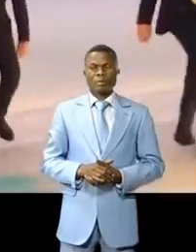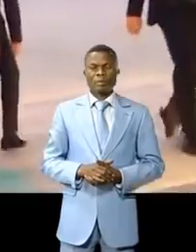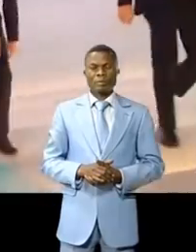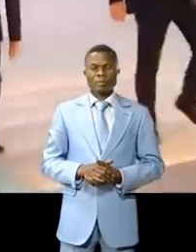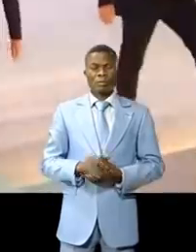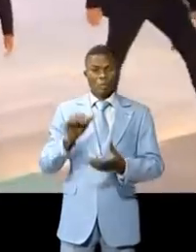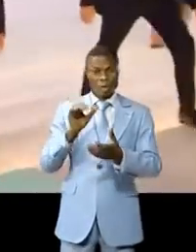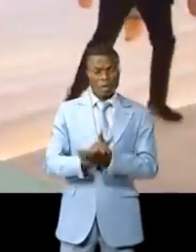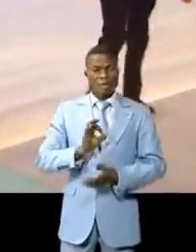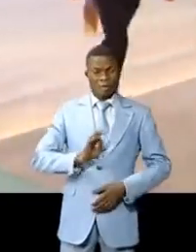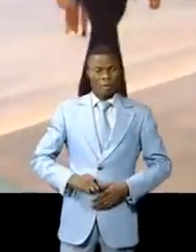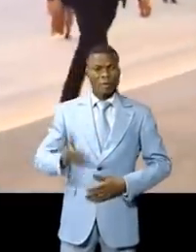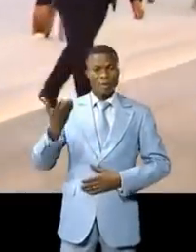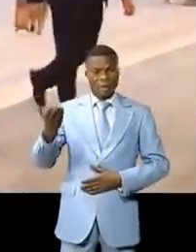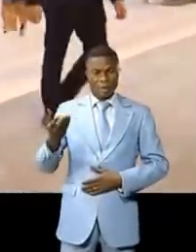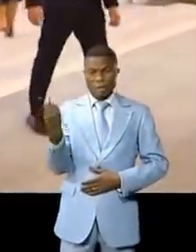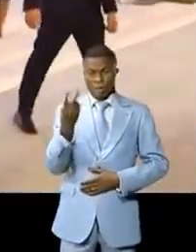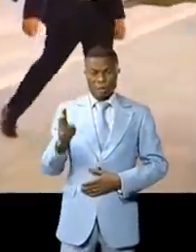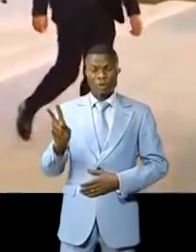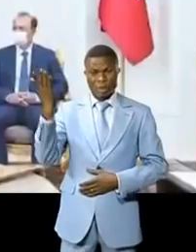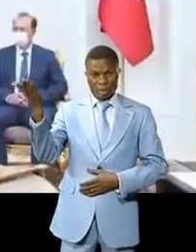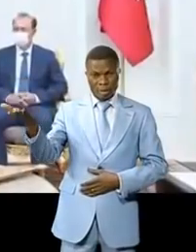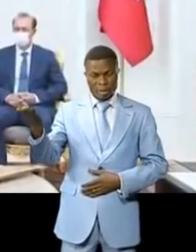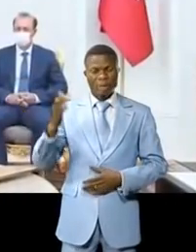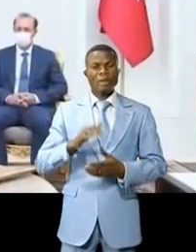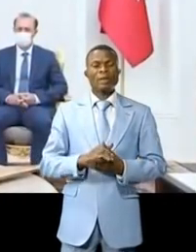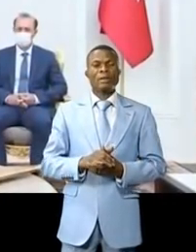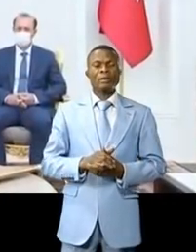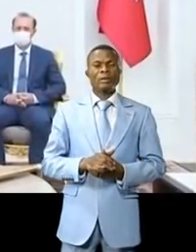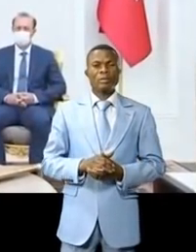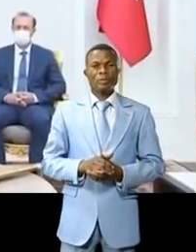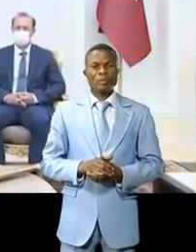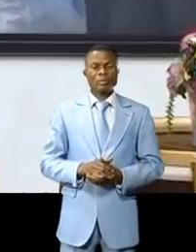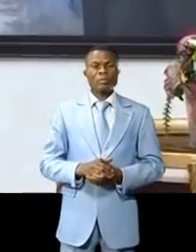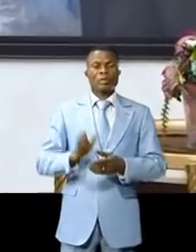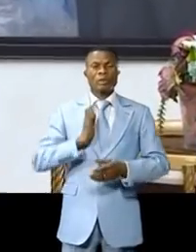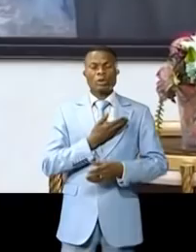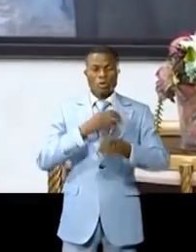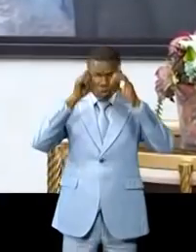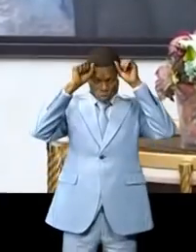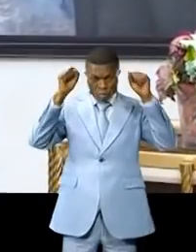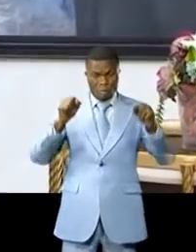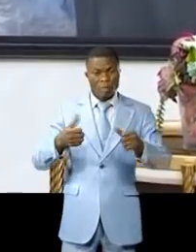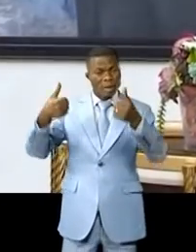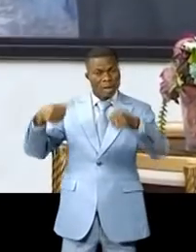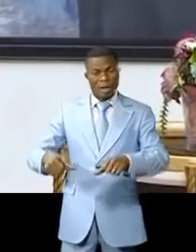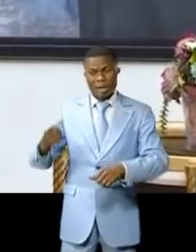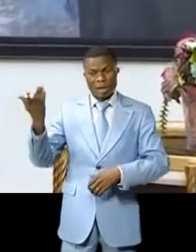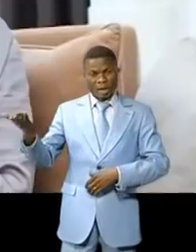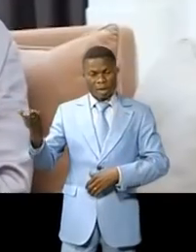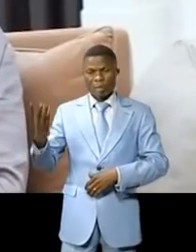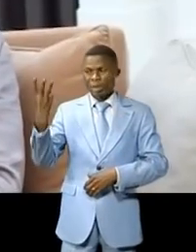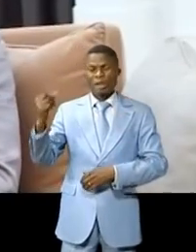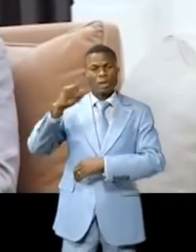accompagné de son épouse, la distinguée première dame Denise Diakhiru Tshisekedi, le chef de l'État aura 3 jours d'intense activité en